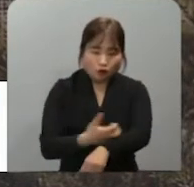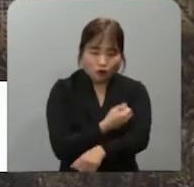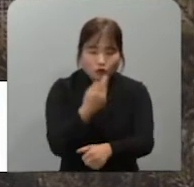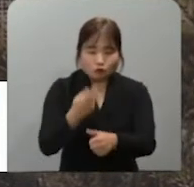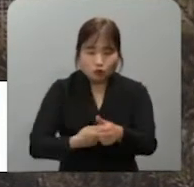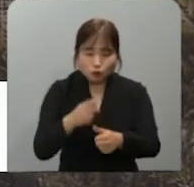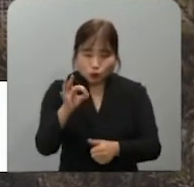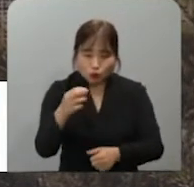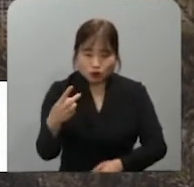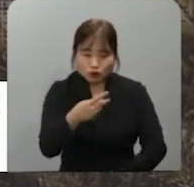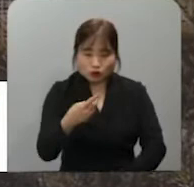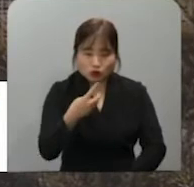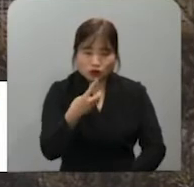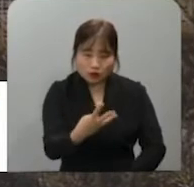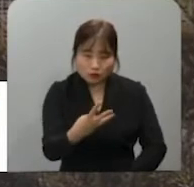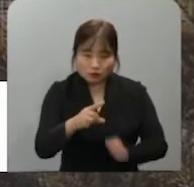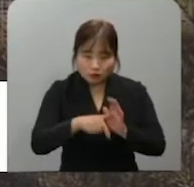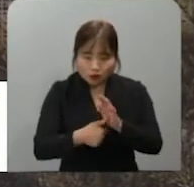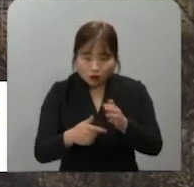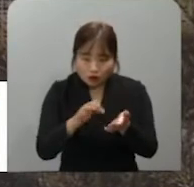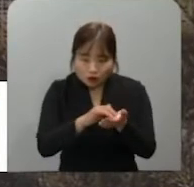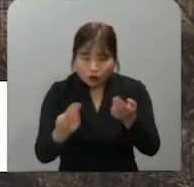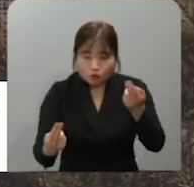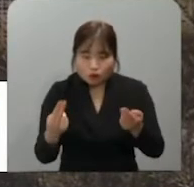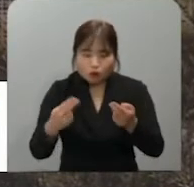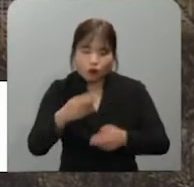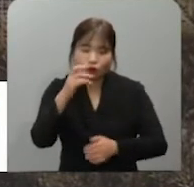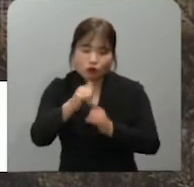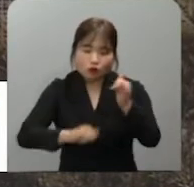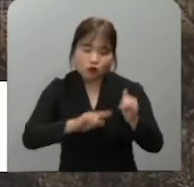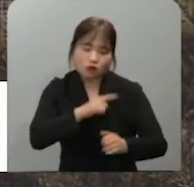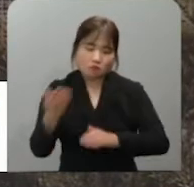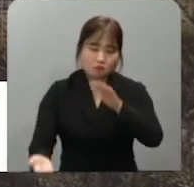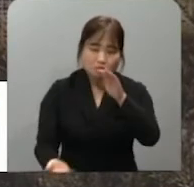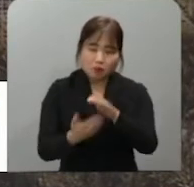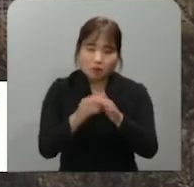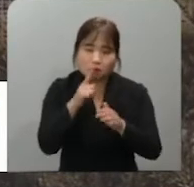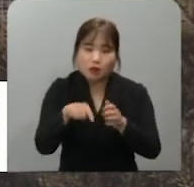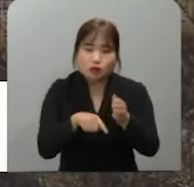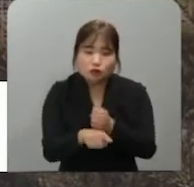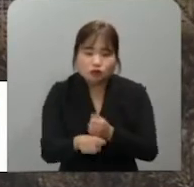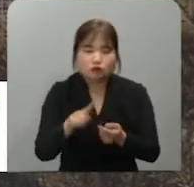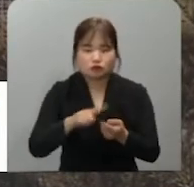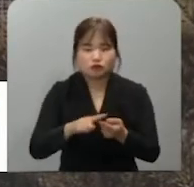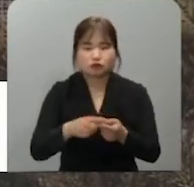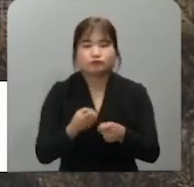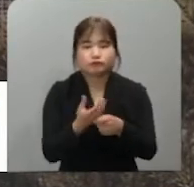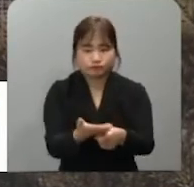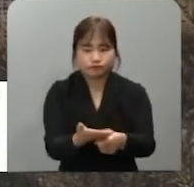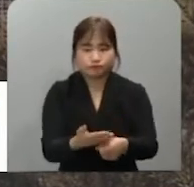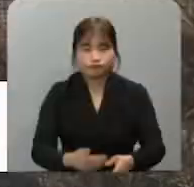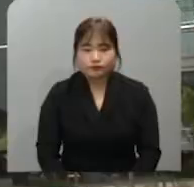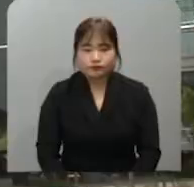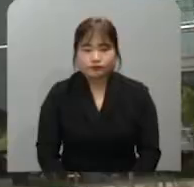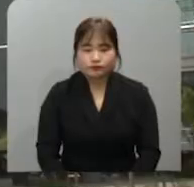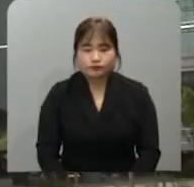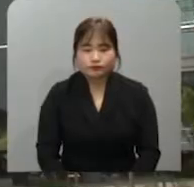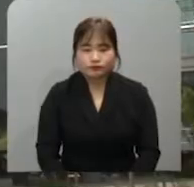2003년 통계 조사 이후 사상 최고치를 기록했습니다 그 배경이 뭔지 9 병에 기자가 취재했습니다